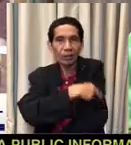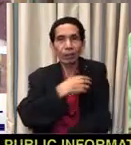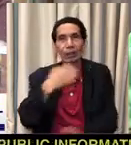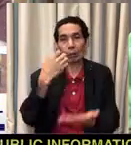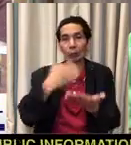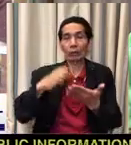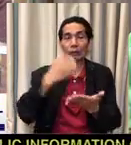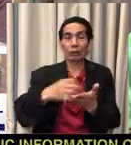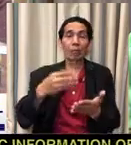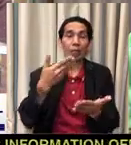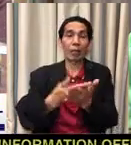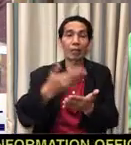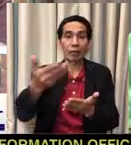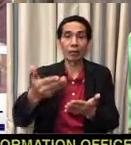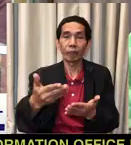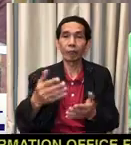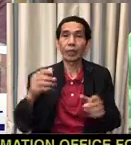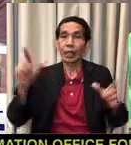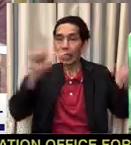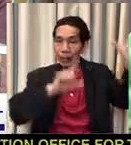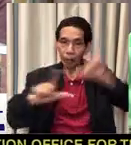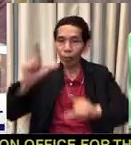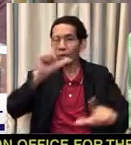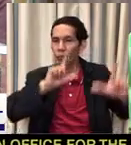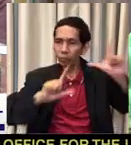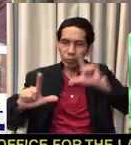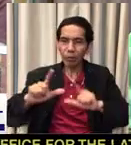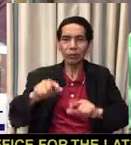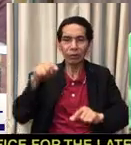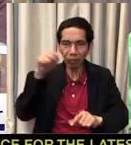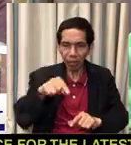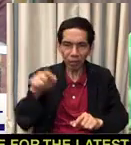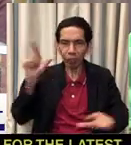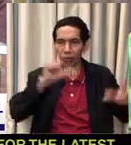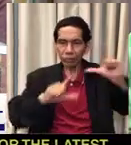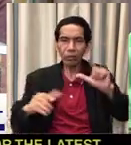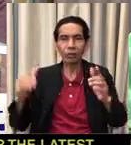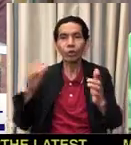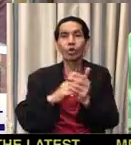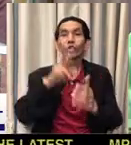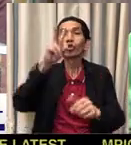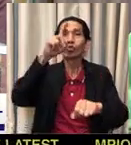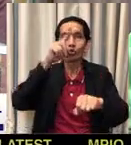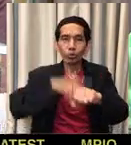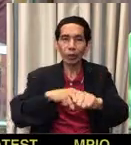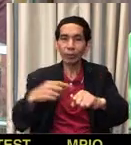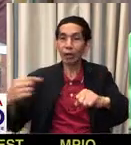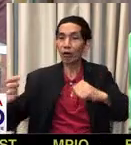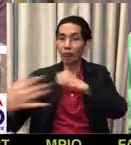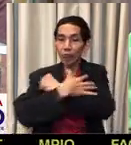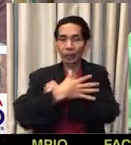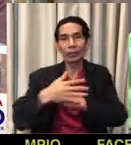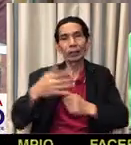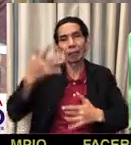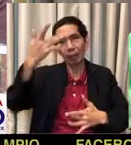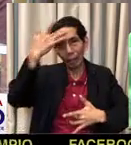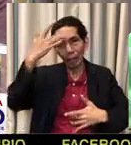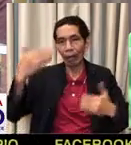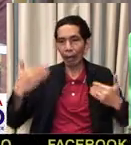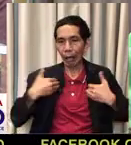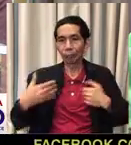yung pasyente. Laboratory rito, laboratory roon. Kaya dalawang beses tinatamaan ng mahirap pag may